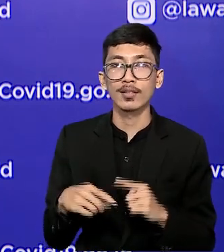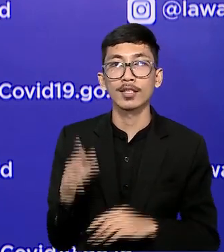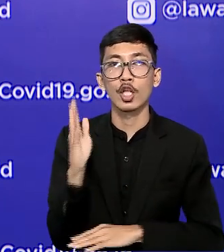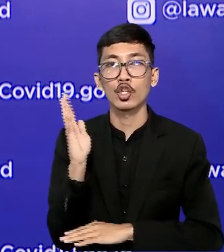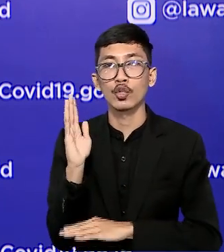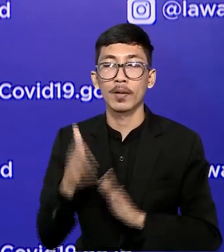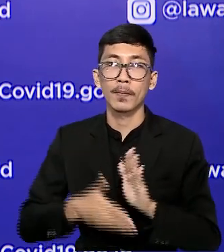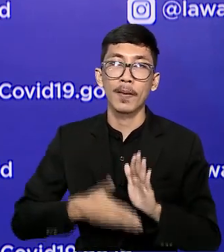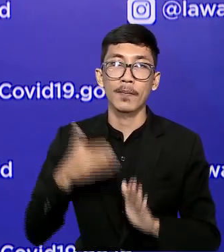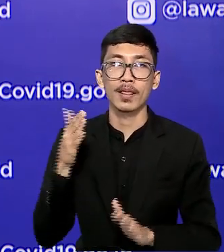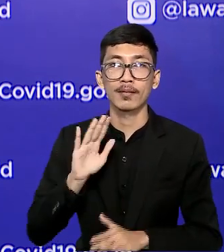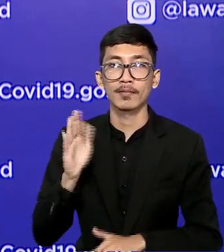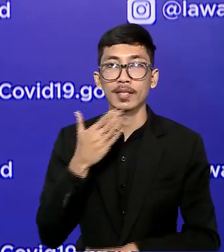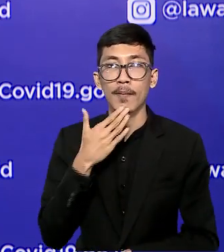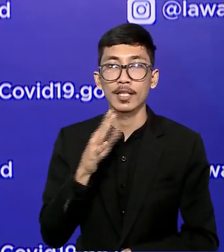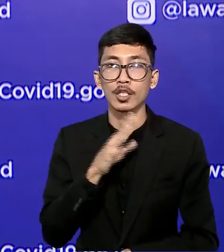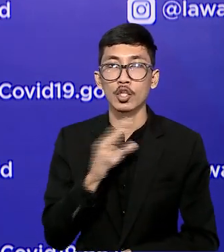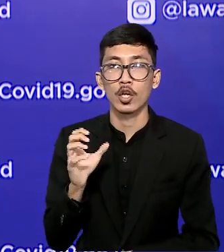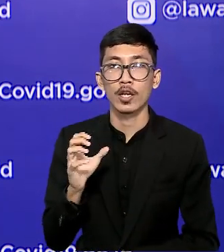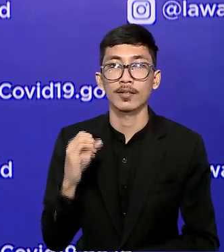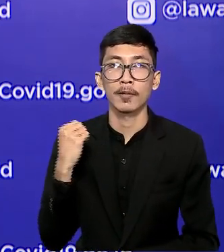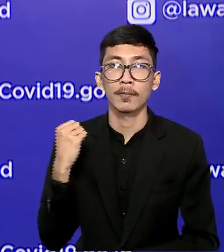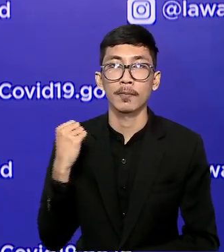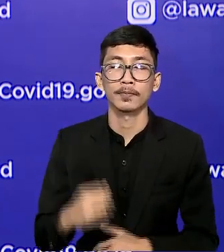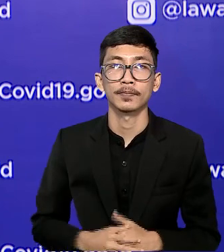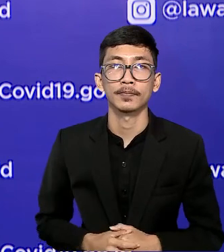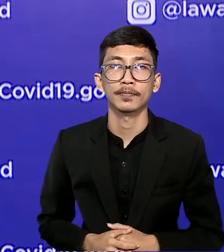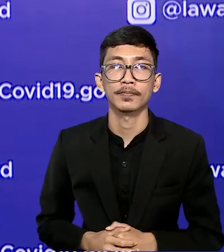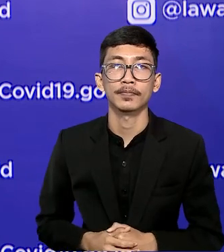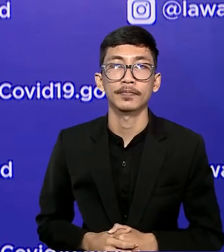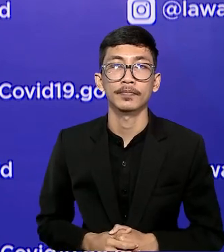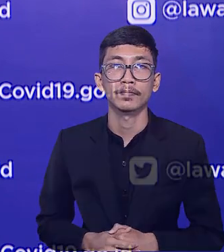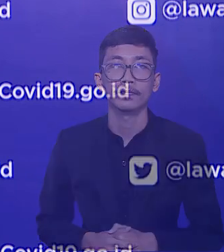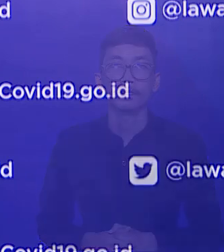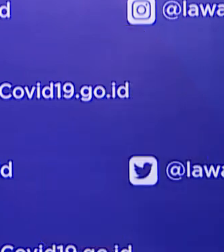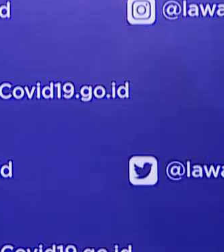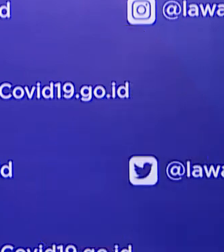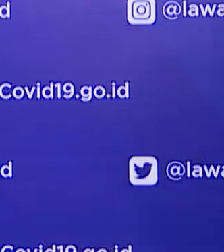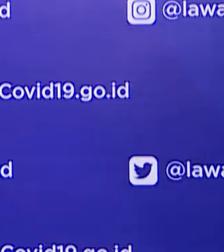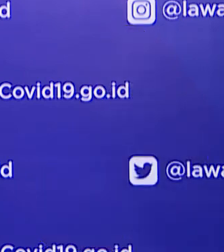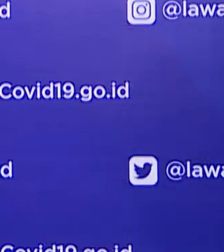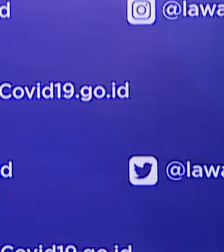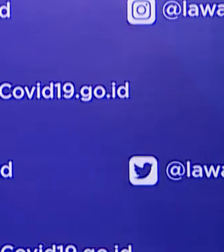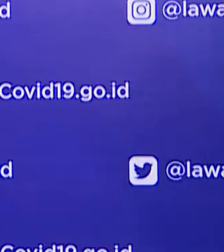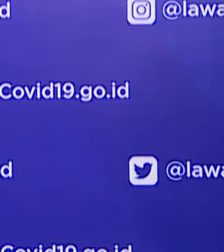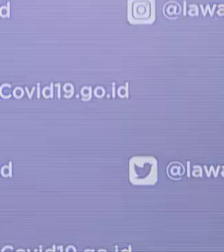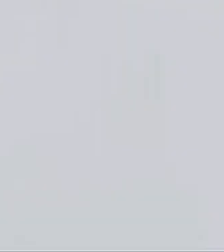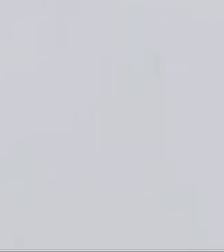narasumber pamit undur diri selamat sore salam tangguh Hai